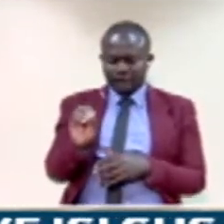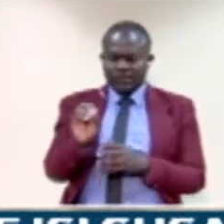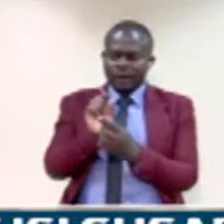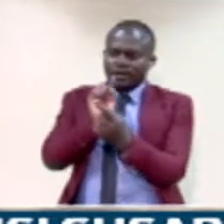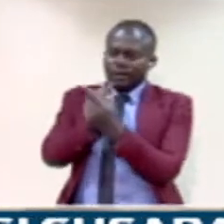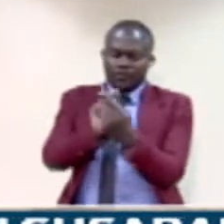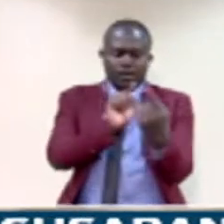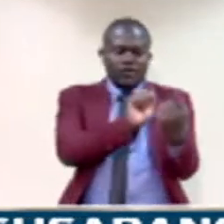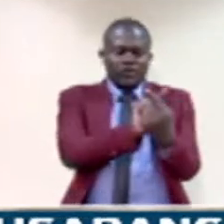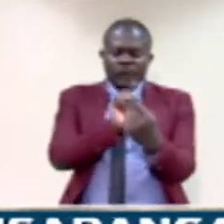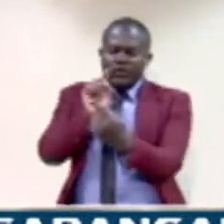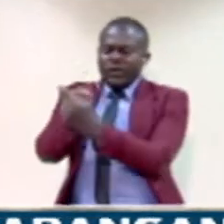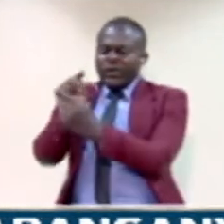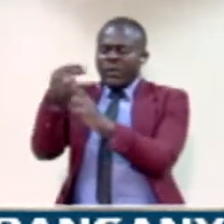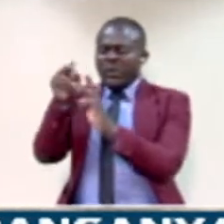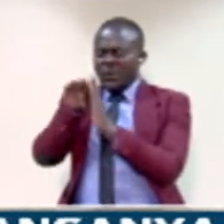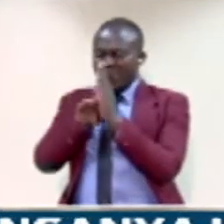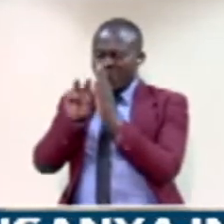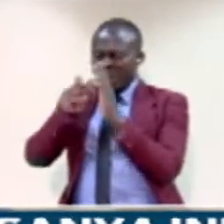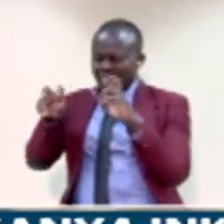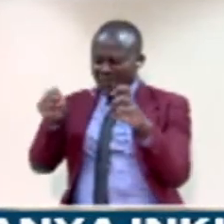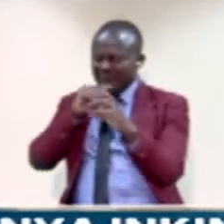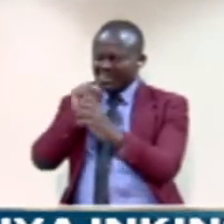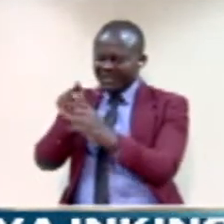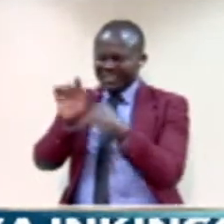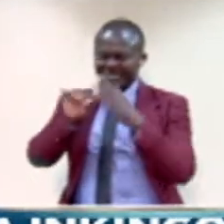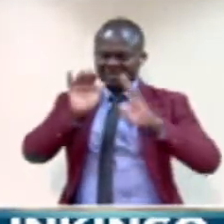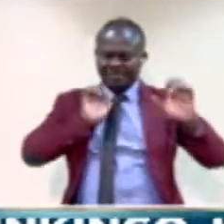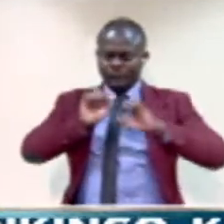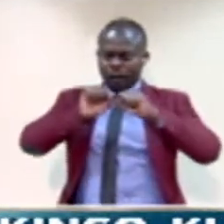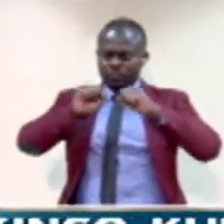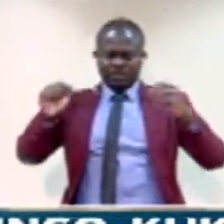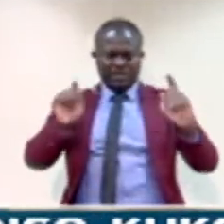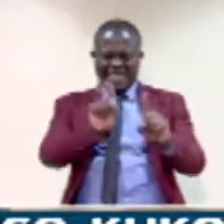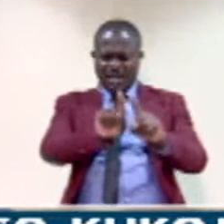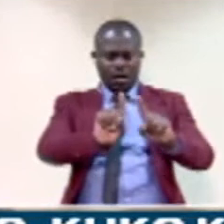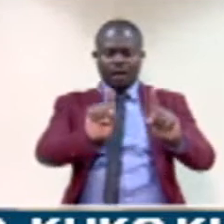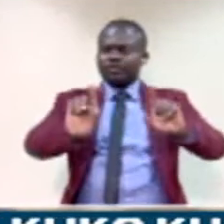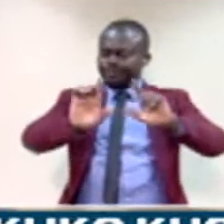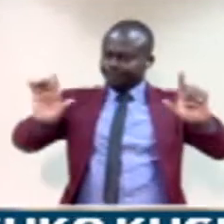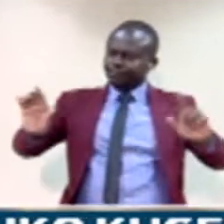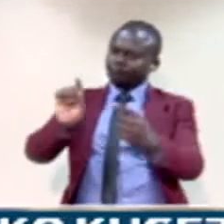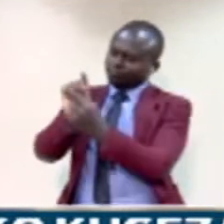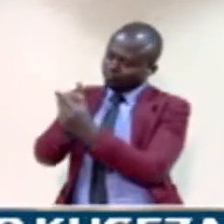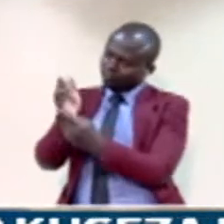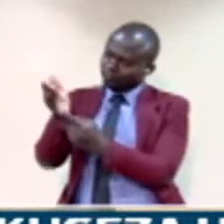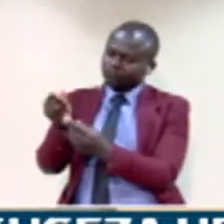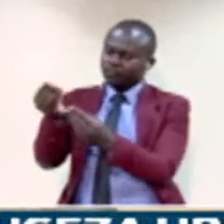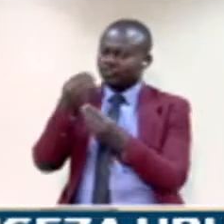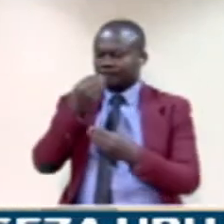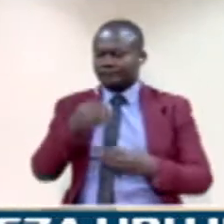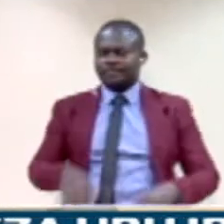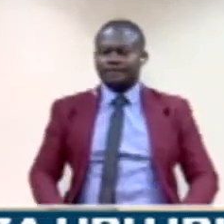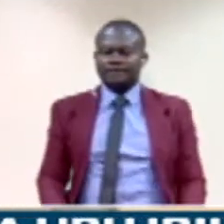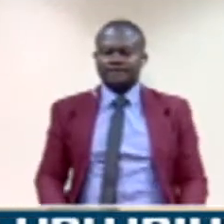twegera umuturage uri kuri lisite tukamuha, ariko twirinda ko abantu bakwegerana mu rwego rwo kwirinda icyorezo cya COVID-19.